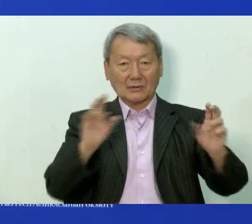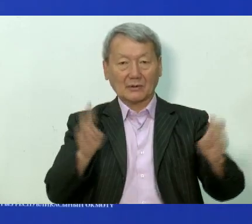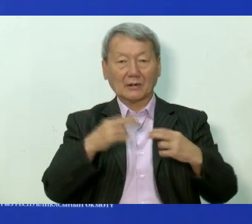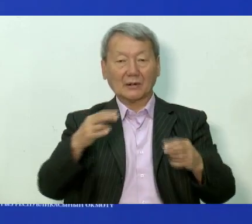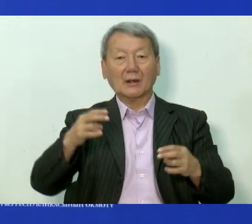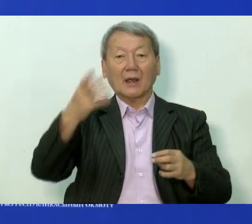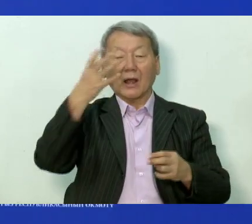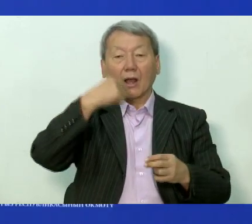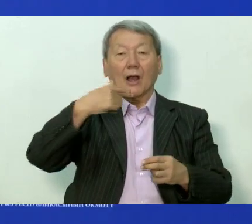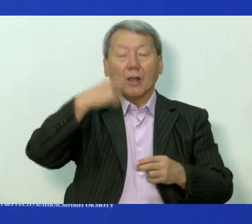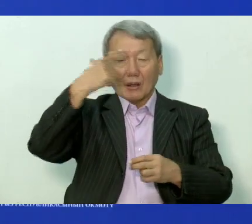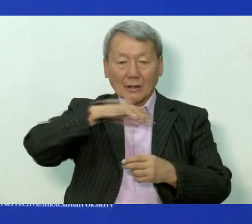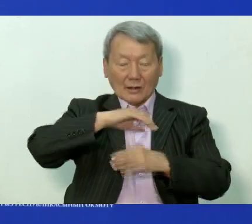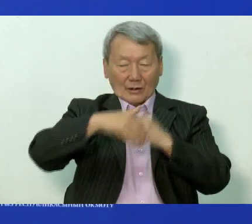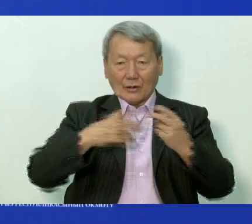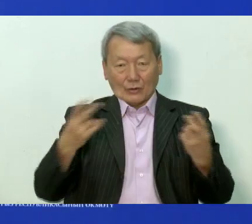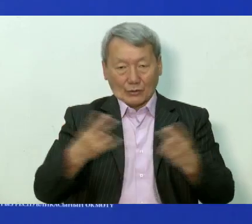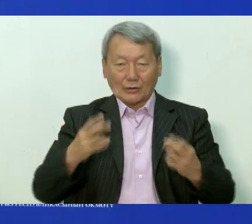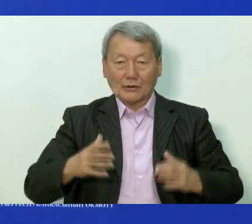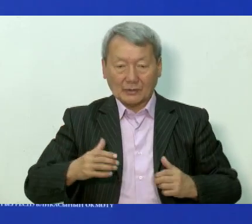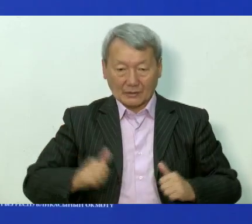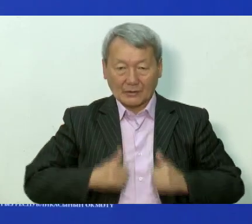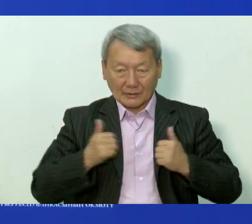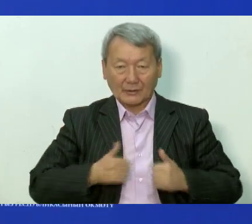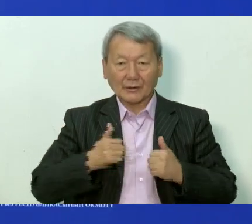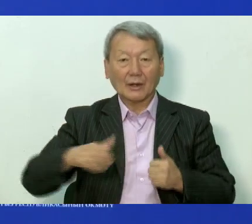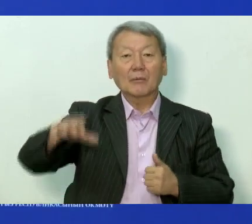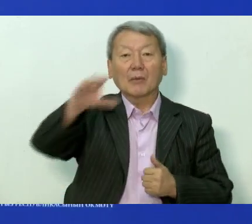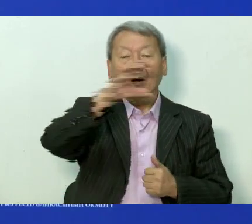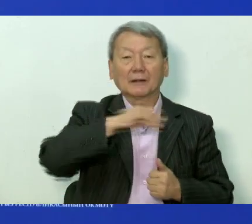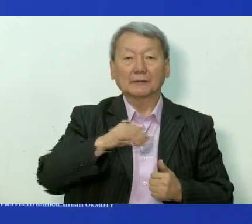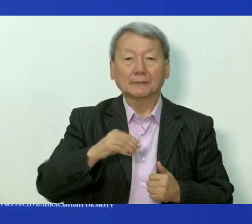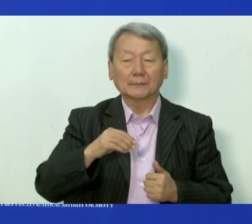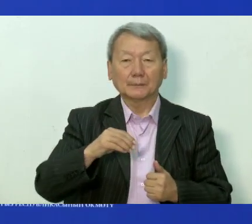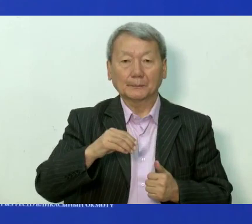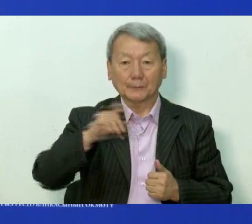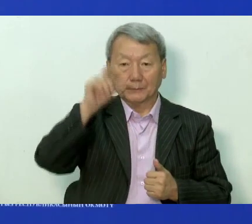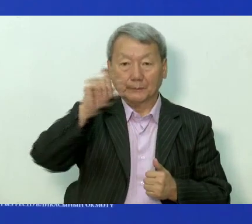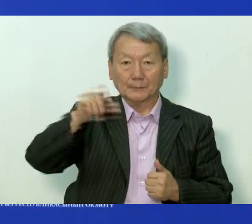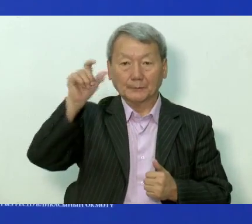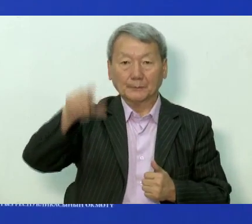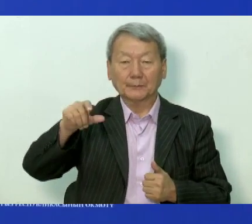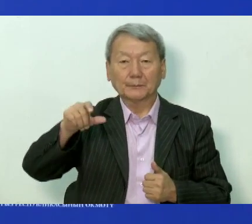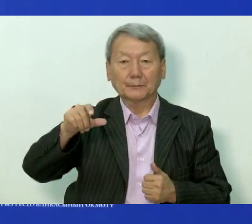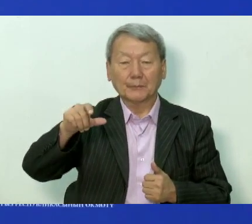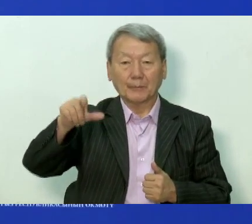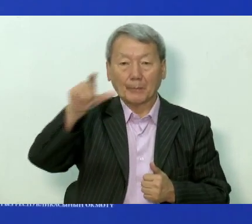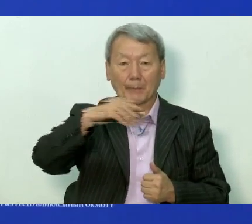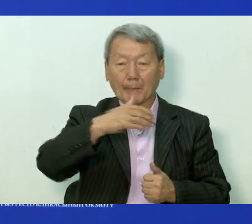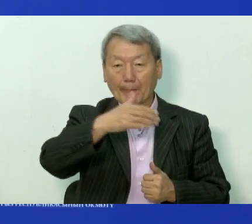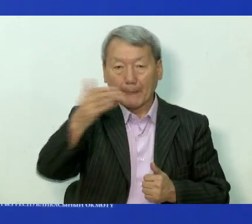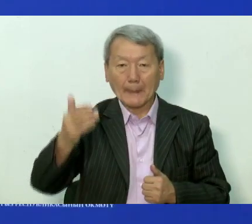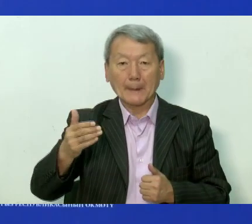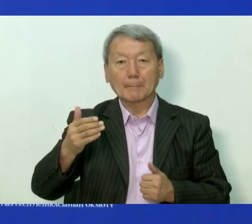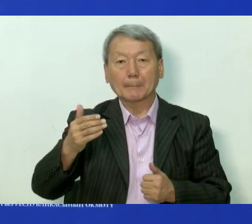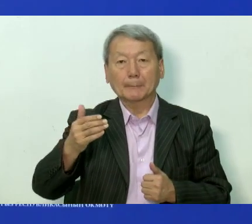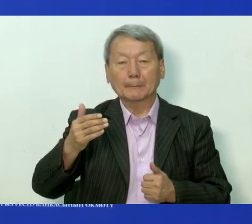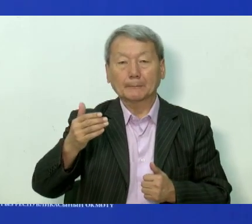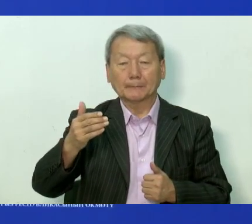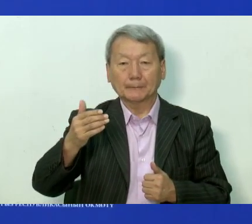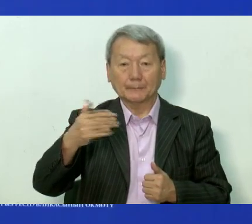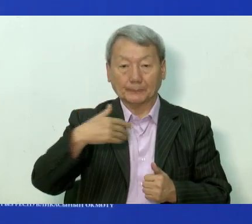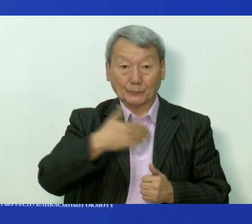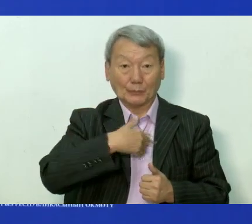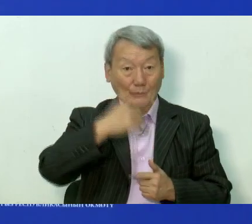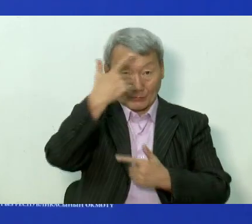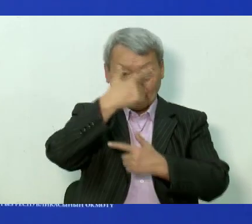гигиенаны сақты ұзары ол. Бардық мекеме өйімдардың жететчілеріне қарылып